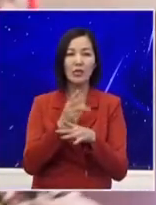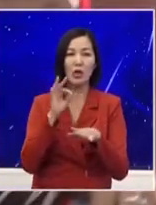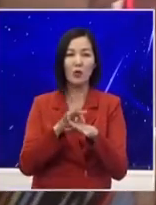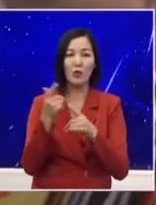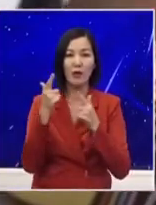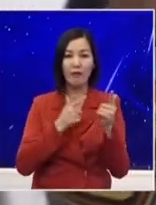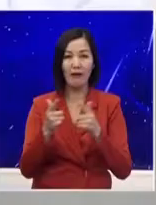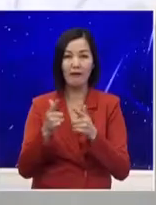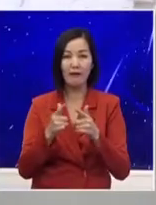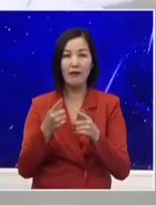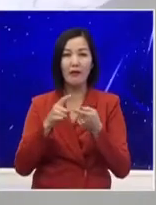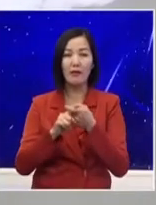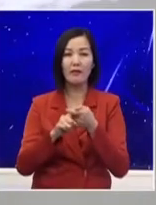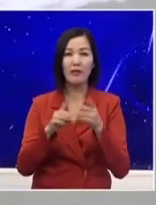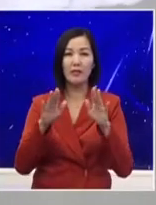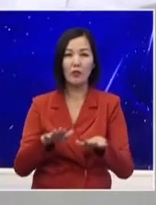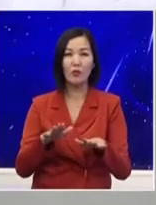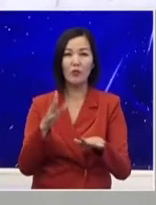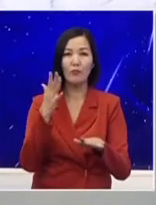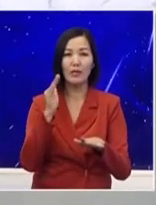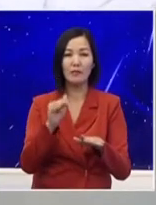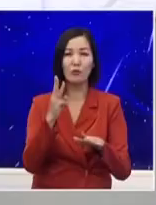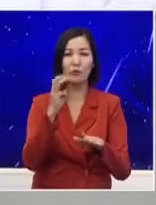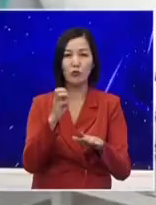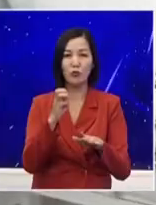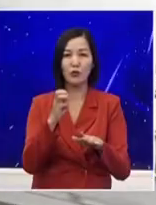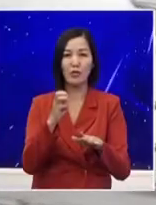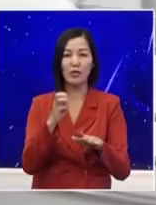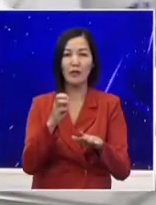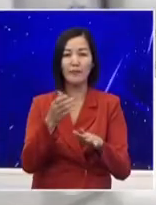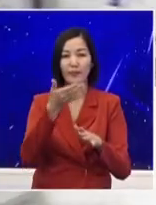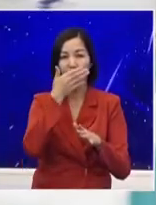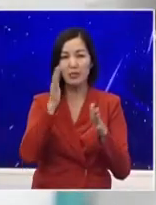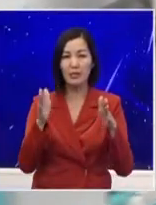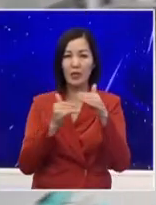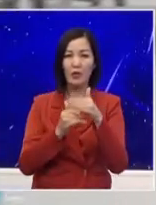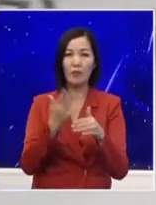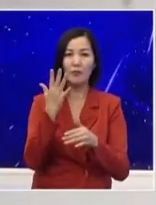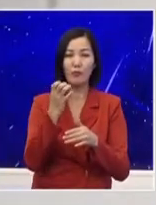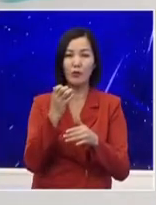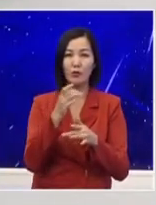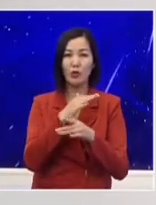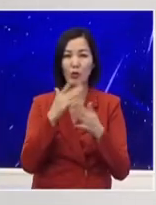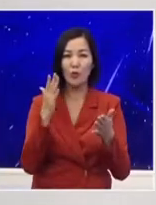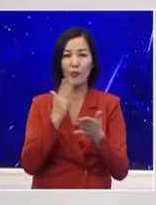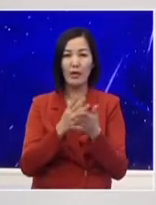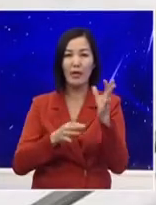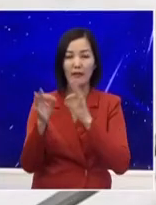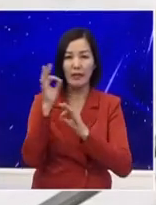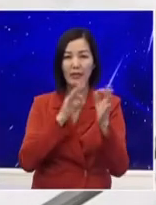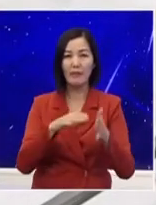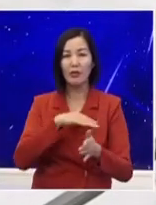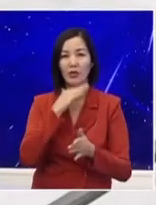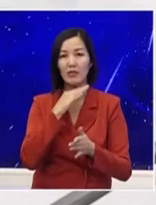дайын. Инфекциялық төсек саны 5300-ге жуықтаған. Жасанды тыныс алу аппараттары 500-ден асуы тиіс.